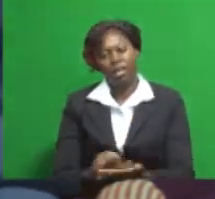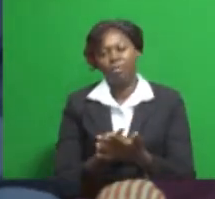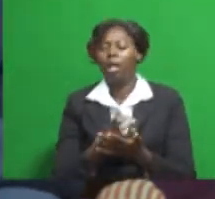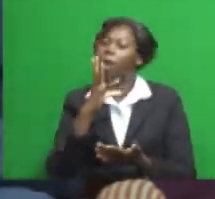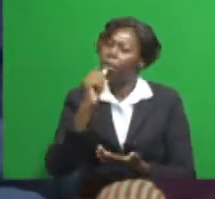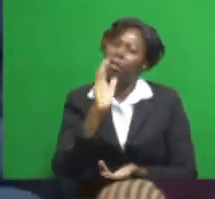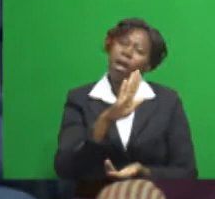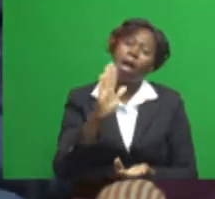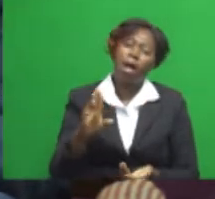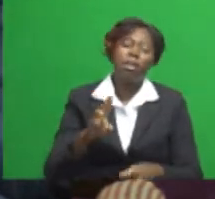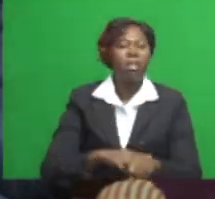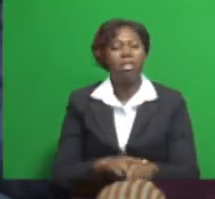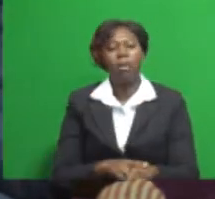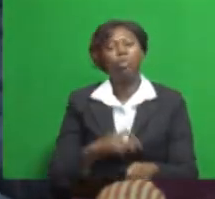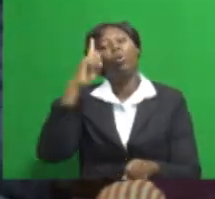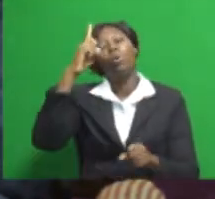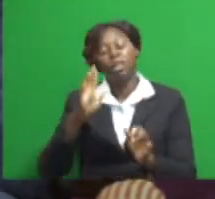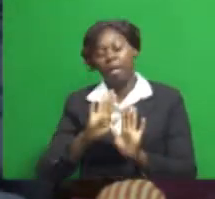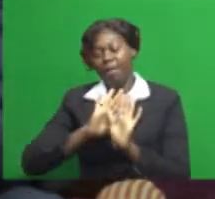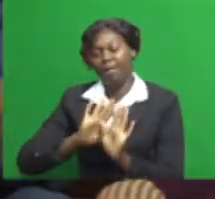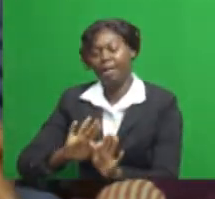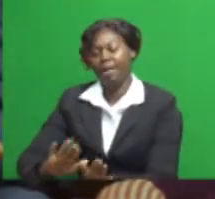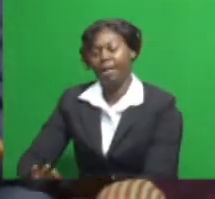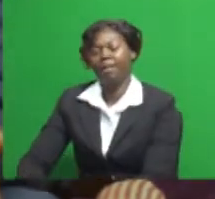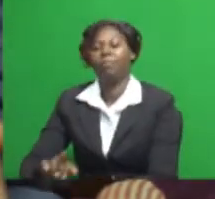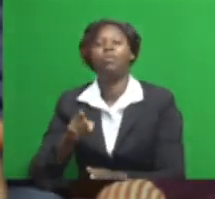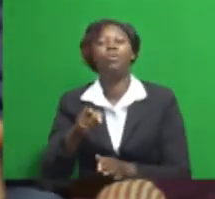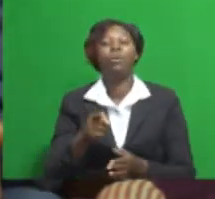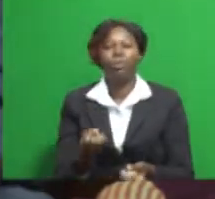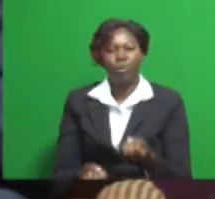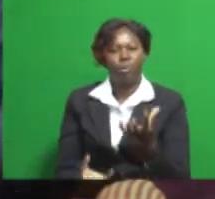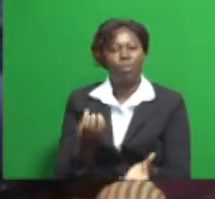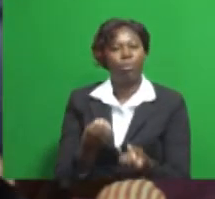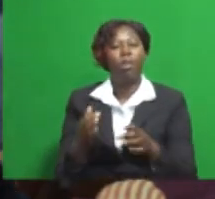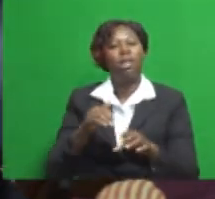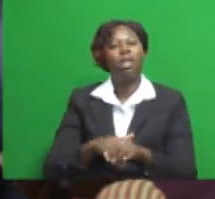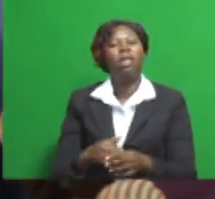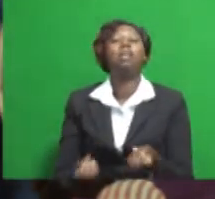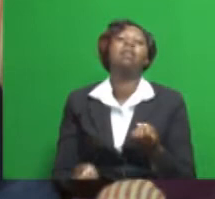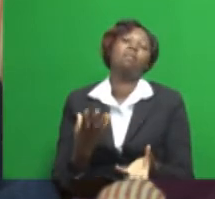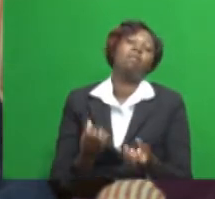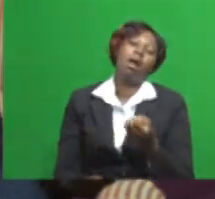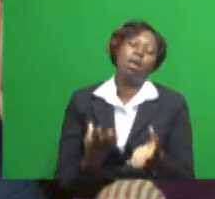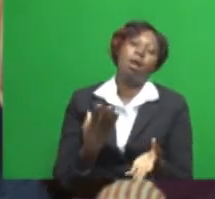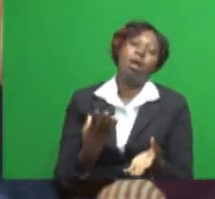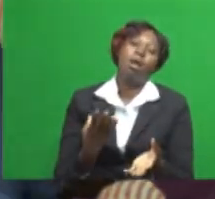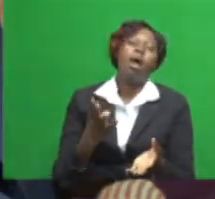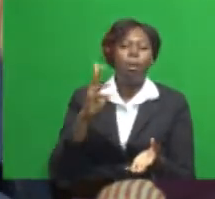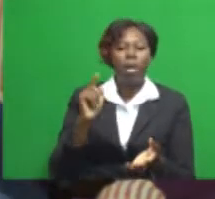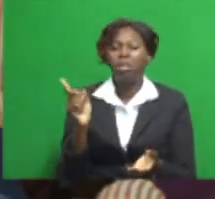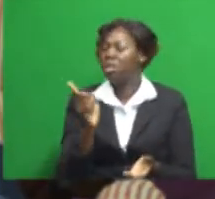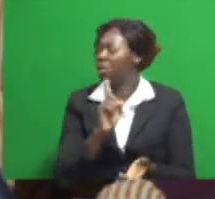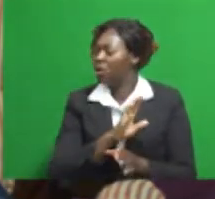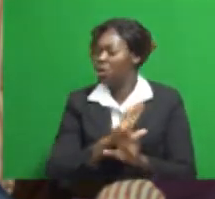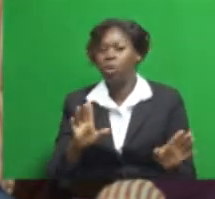kurega munhu achitsva nemoto iye aripo kwete nekuti akundikana asi iye anenge achiziva zvari